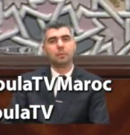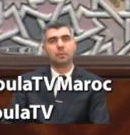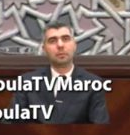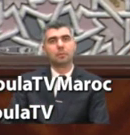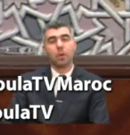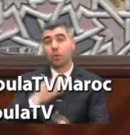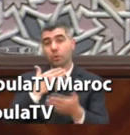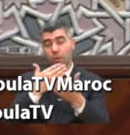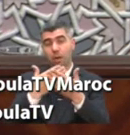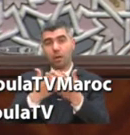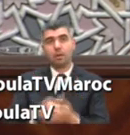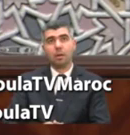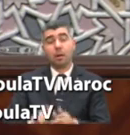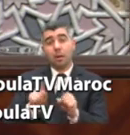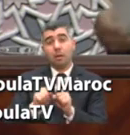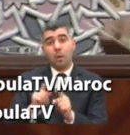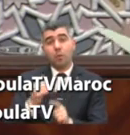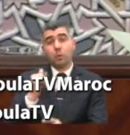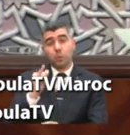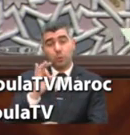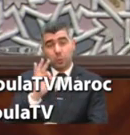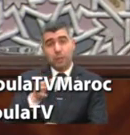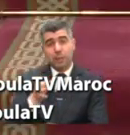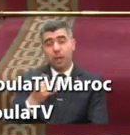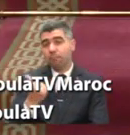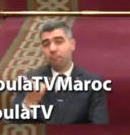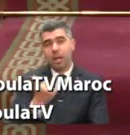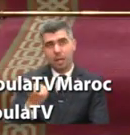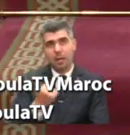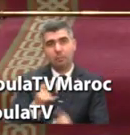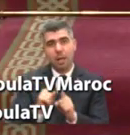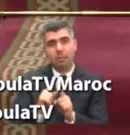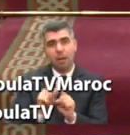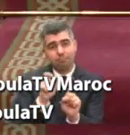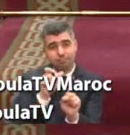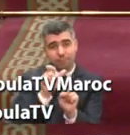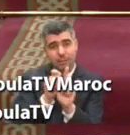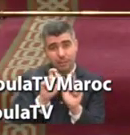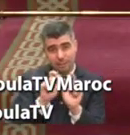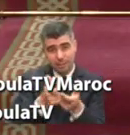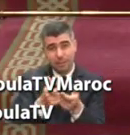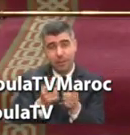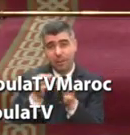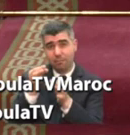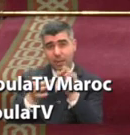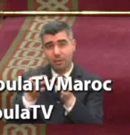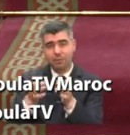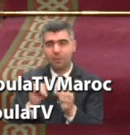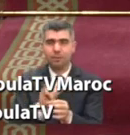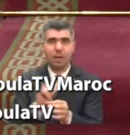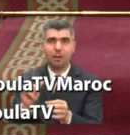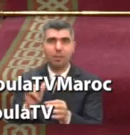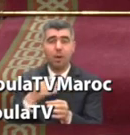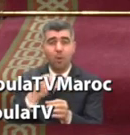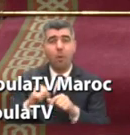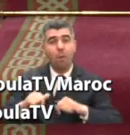النائب المحترم، فعلا تتبقى المقاربة الزجرية وحدها ماشي كافية، لهدف الوزارة تقوم بواحد المجموعة ديال الحملات ديال التحسيس،